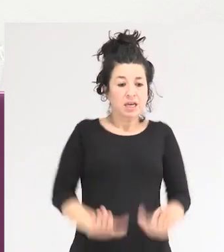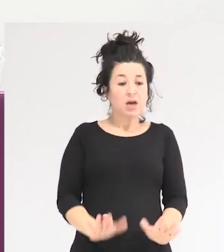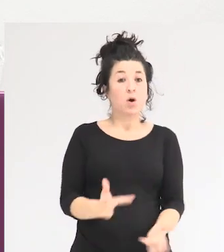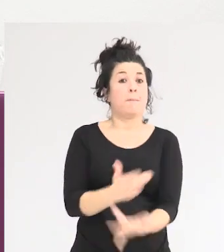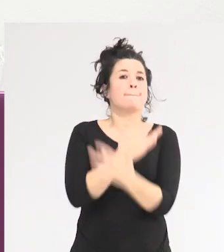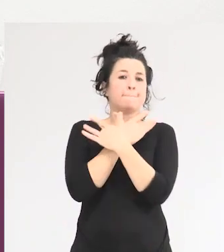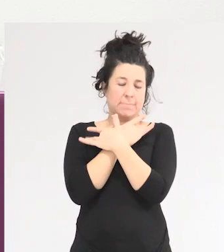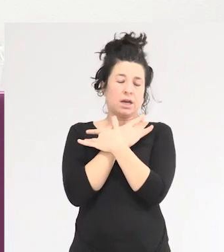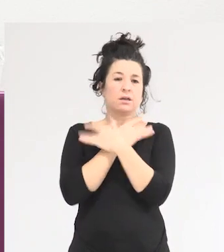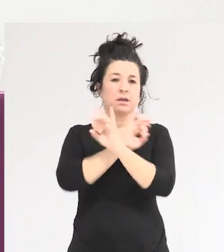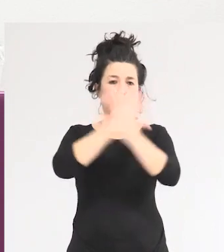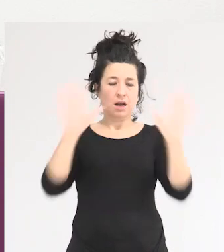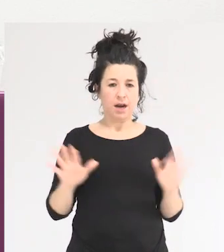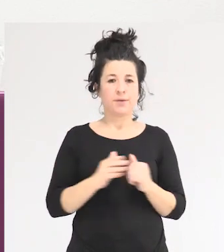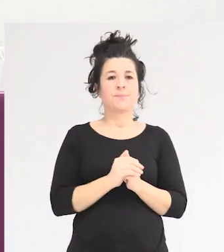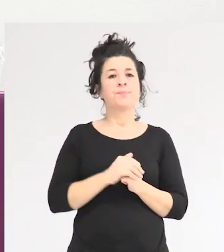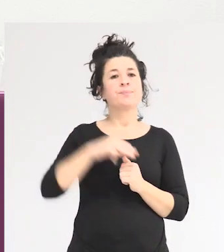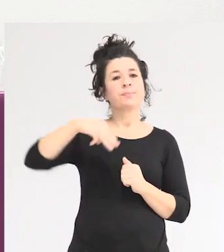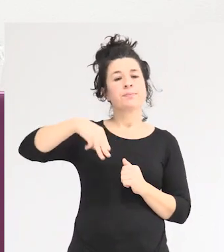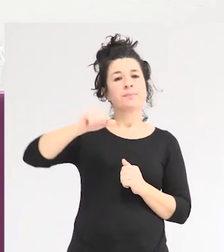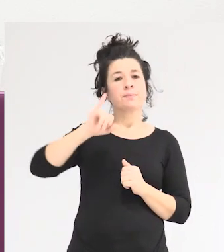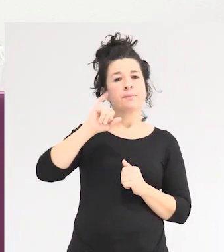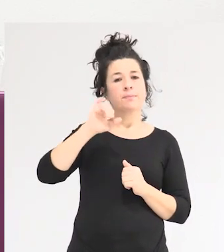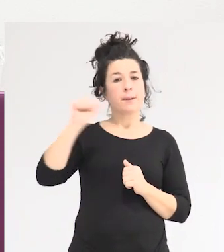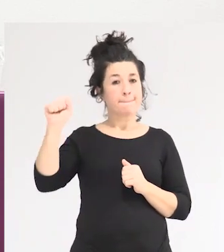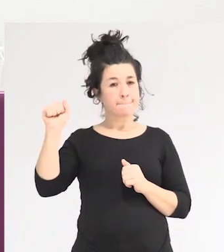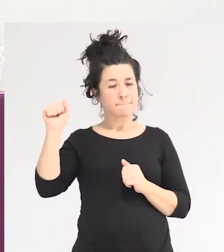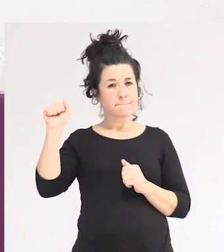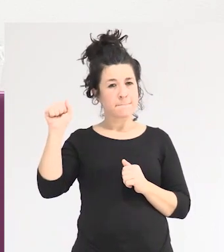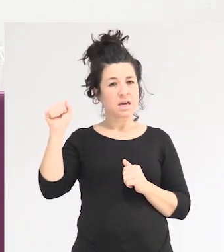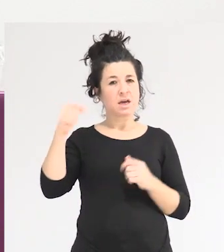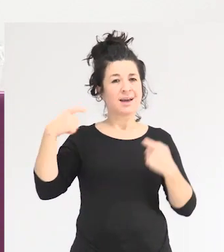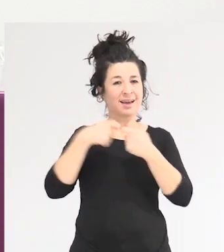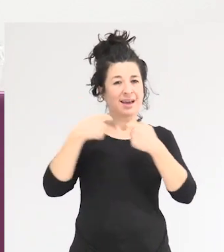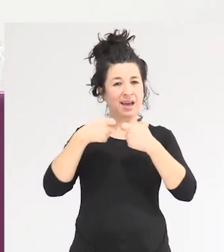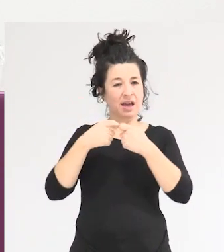mantenduz, noski. Maia, Budaren ama, argi izpi batek utzi zuen aurdun.